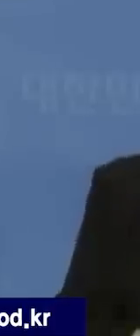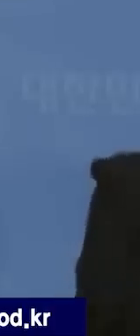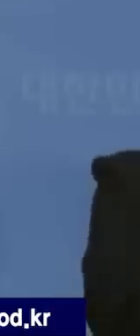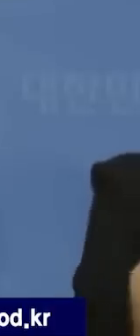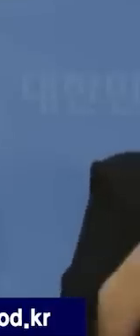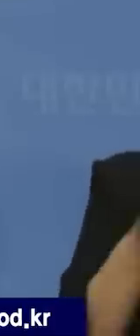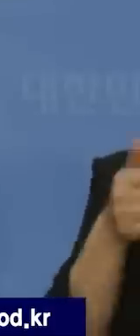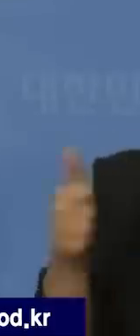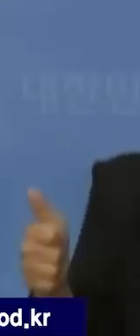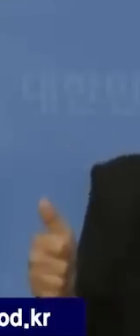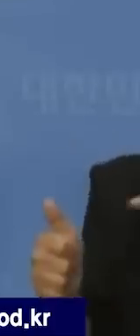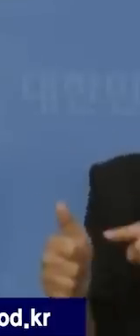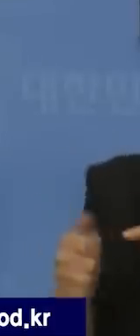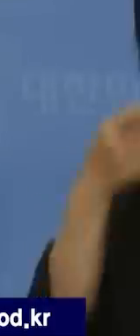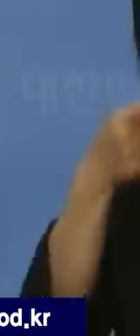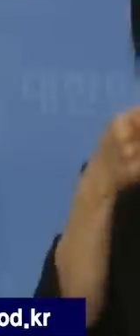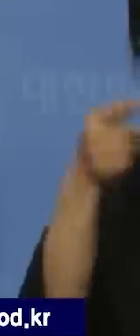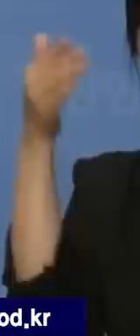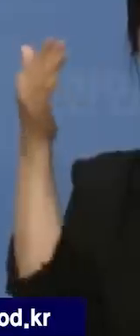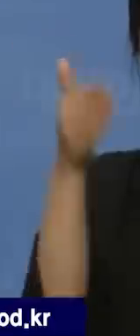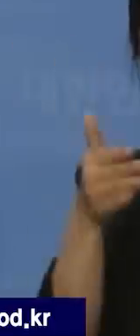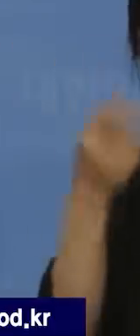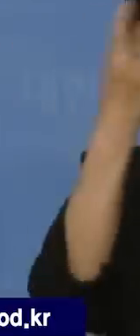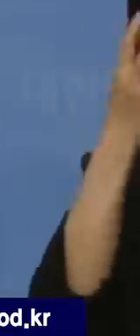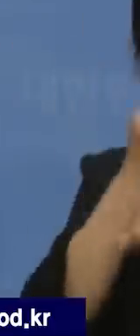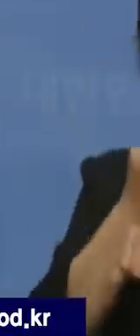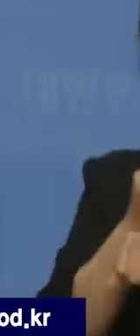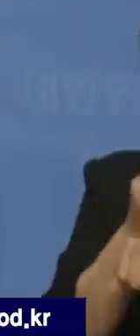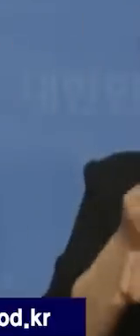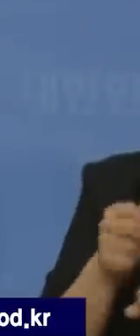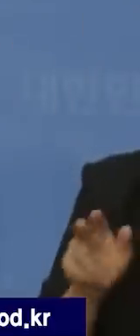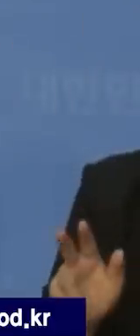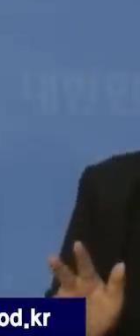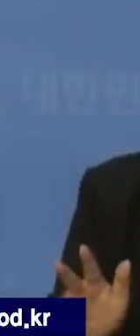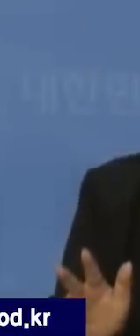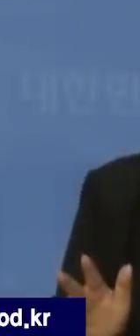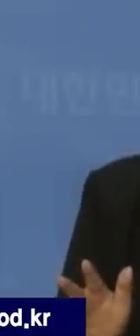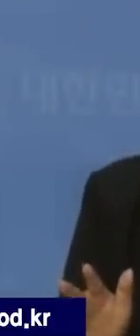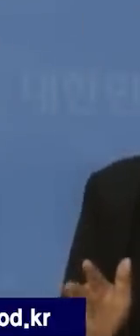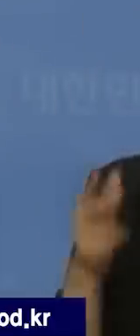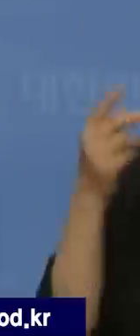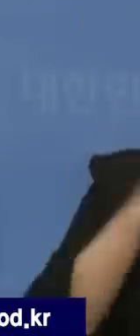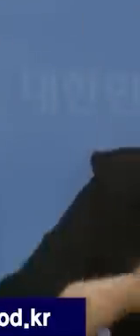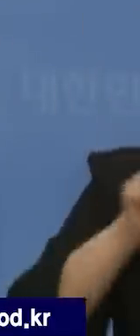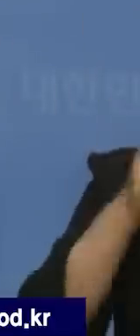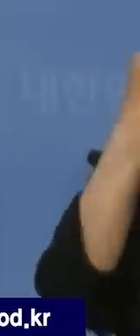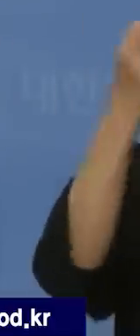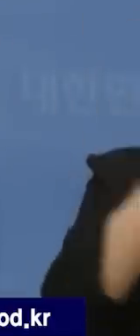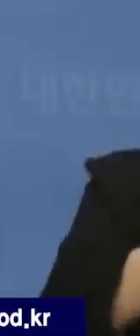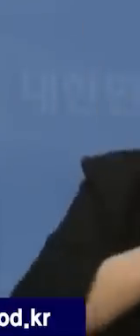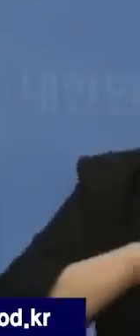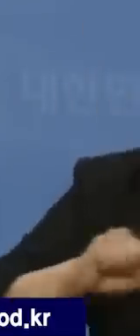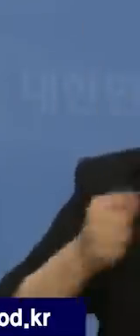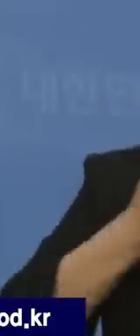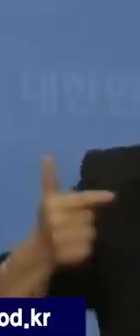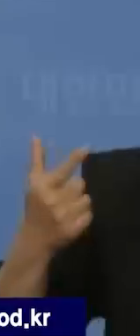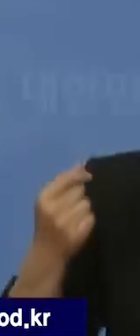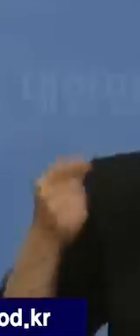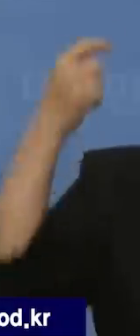대통령실의 지시를 받아 표적감사에 앞장서더니 이제 눈에 뵈는 사람이 없는 모양입니다.